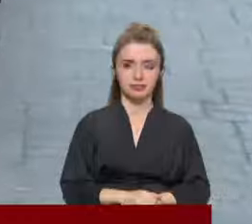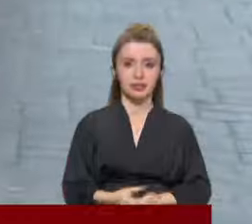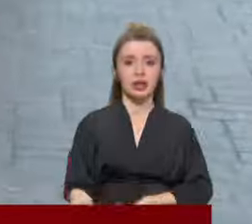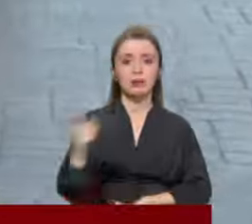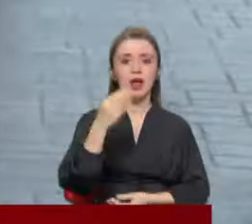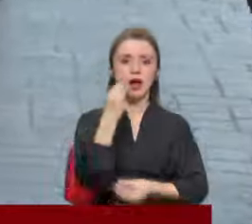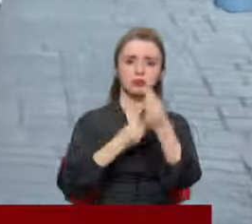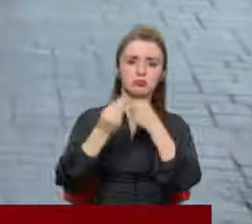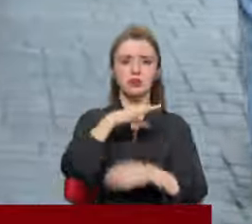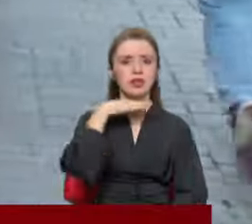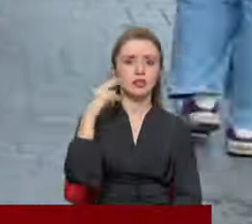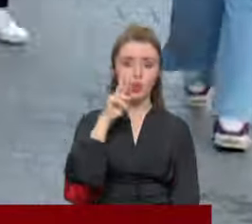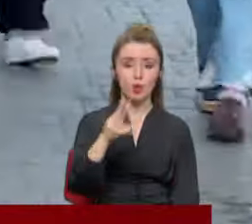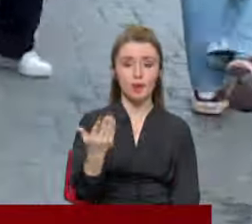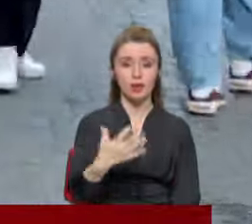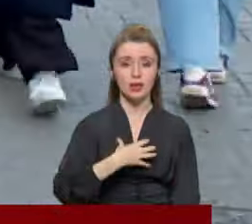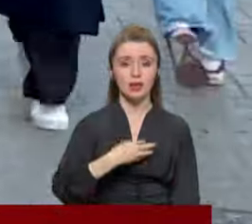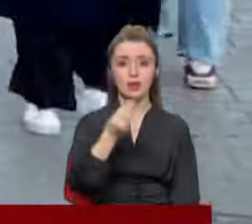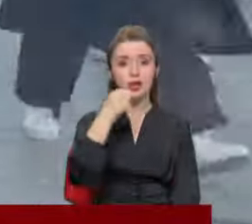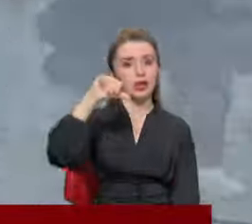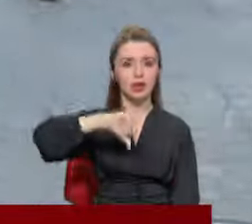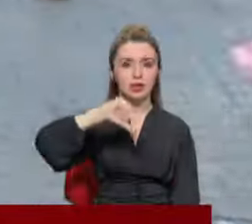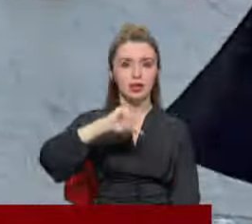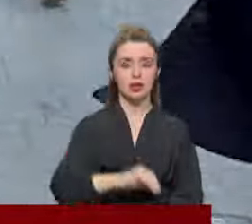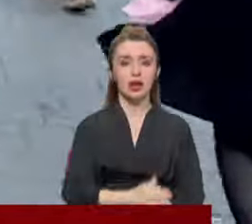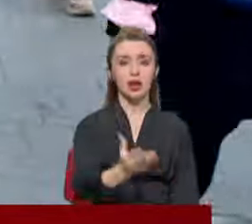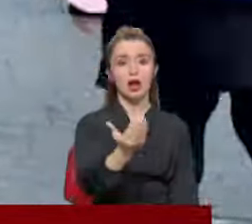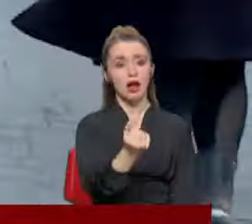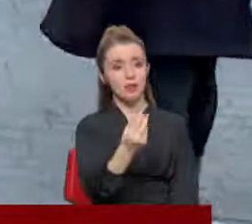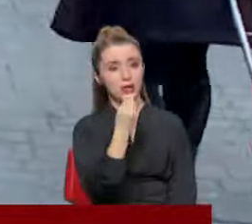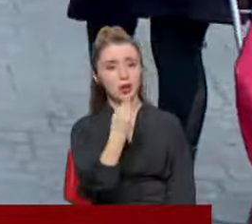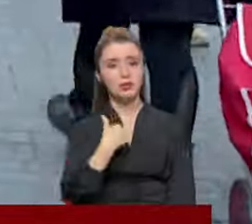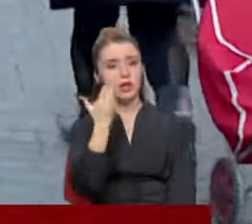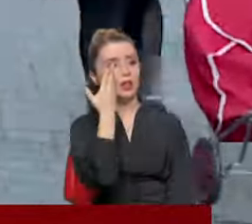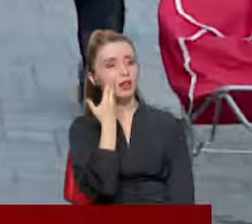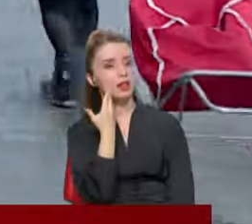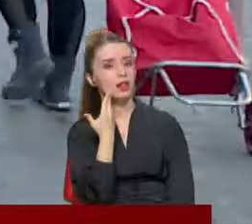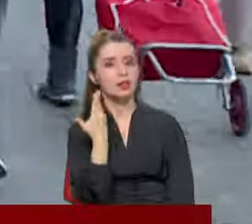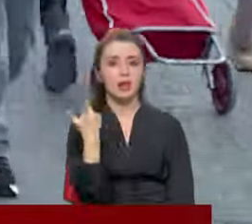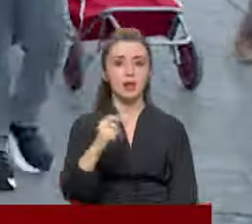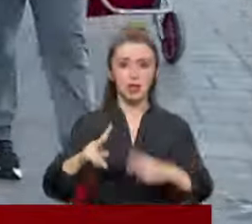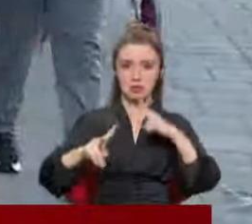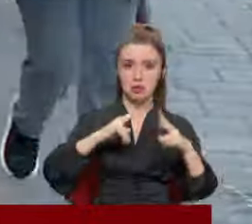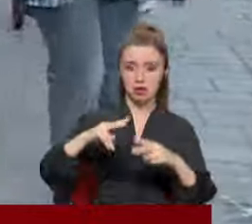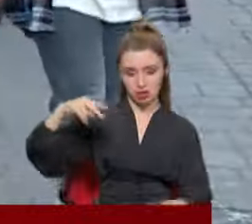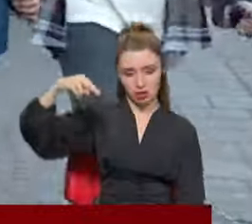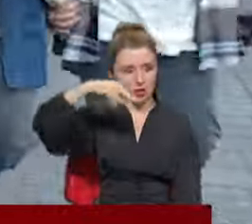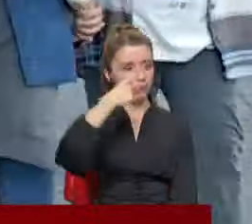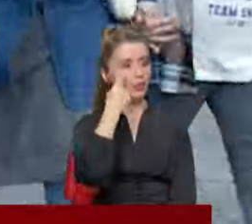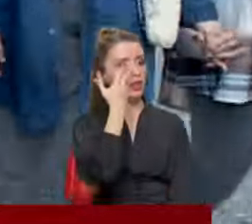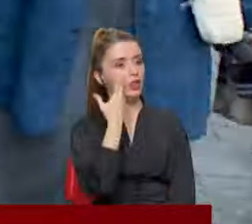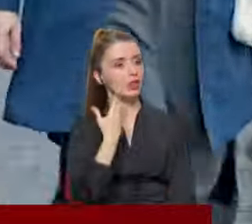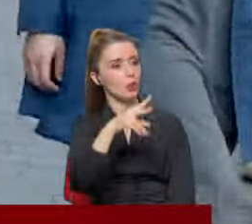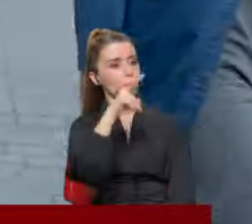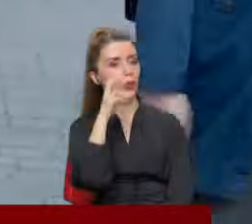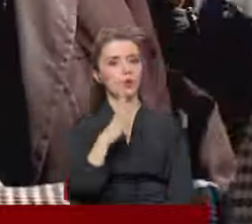Başkaları yer ki eti görüyor. Ama kendim yiyemiyorum yani. Alabilen yiyor. Biz de seyrediyoruz, böyle bakıyoruz. Lokantaların önünden geçiyoruz, seyrediyoruz.